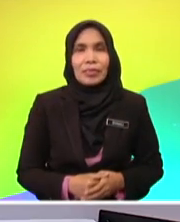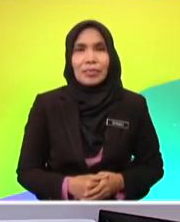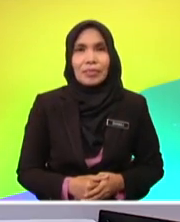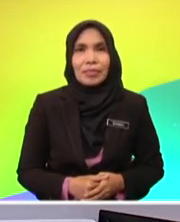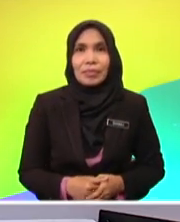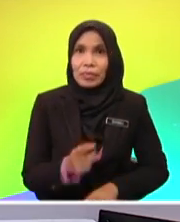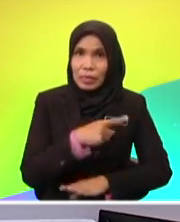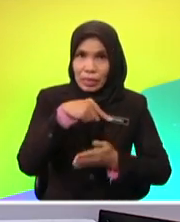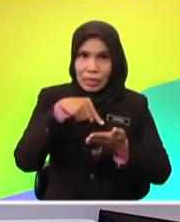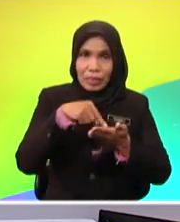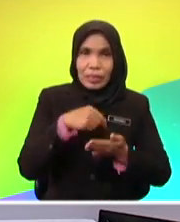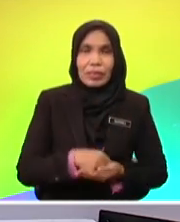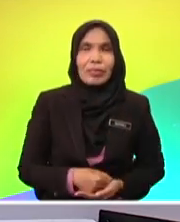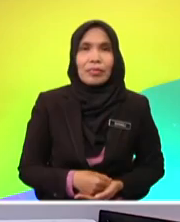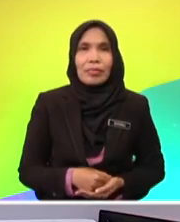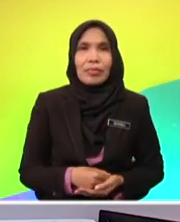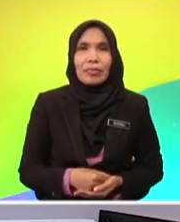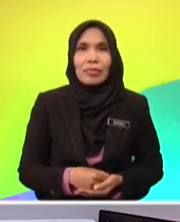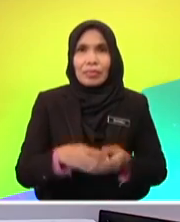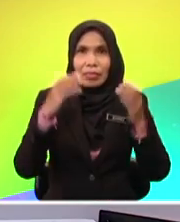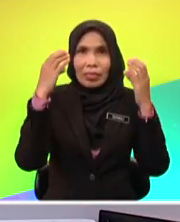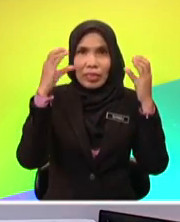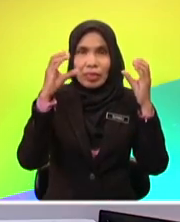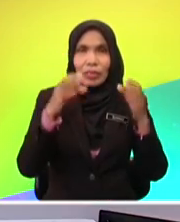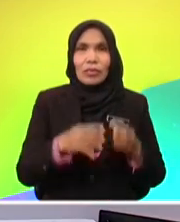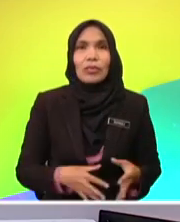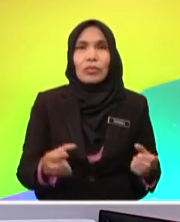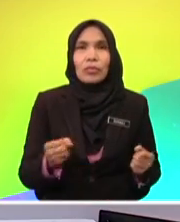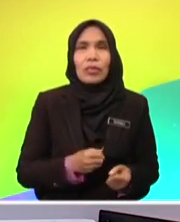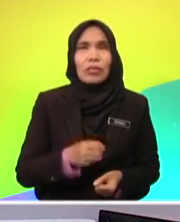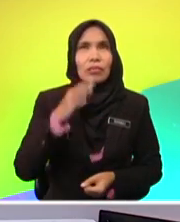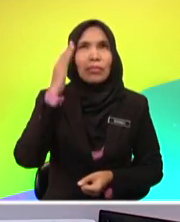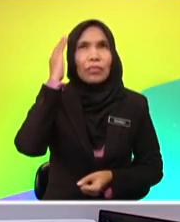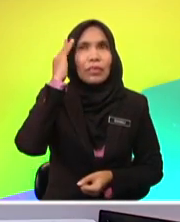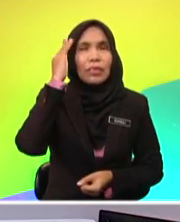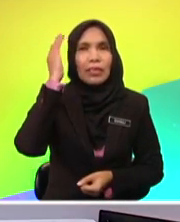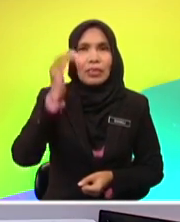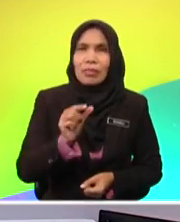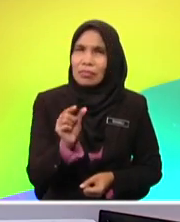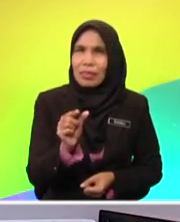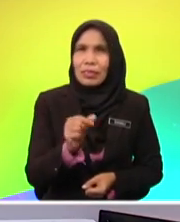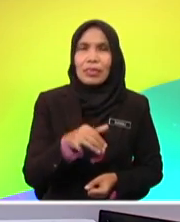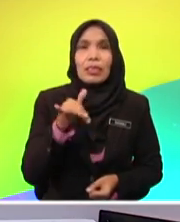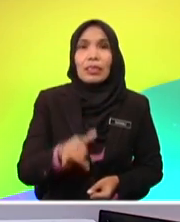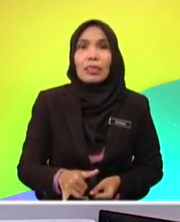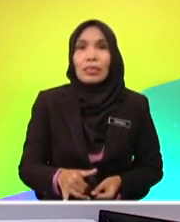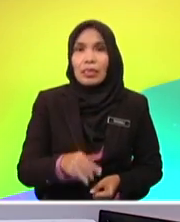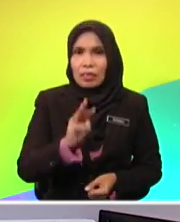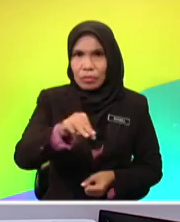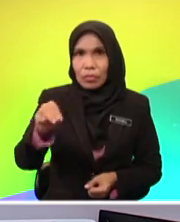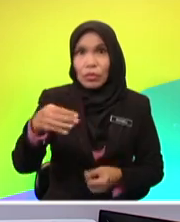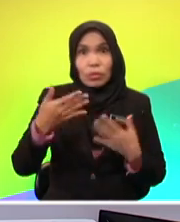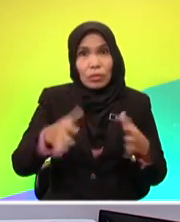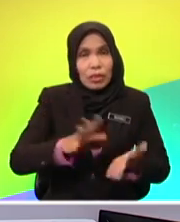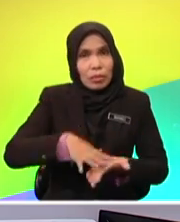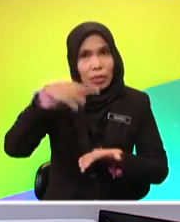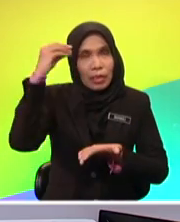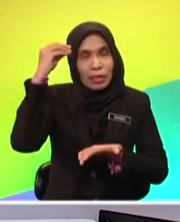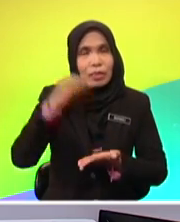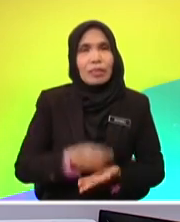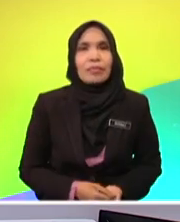hari ini, cikgu nak imbas sedikit pembelajaran lepas yang mana anak-anak pastinya telah belajar berkaitan dengan